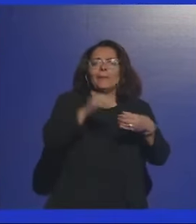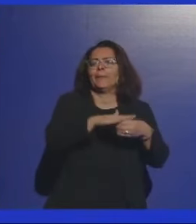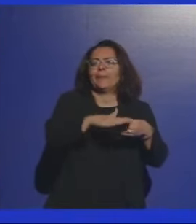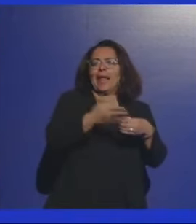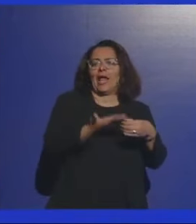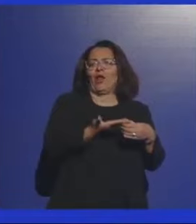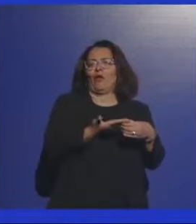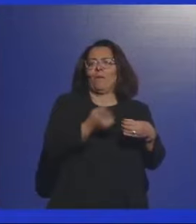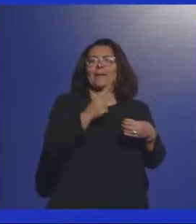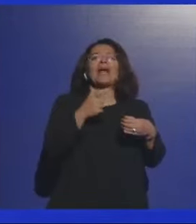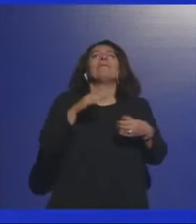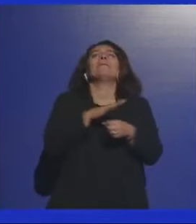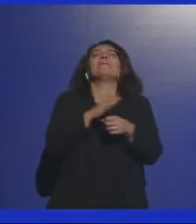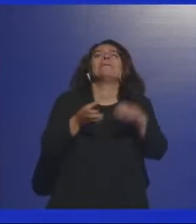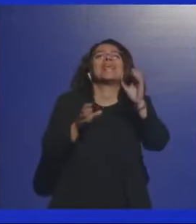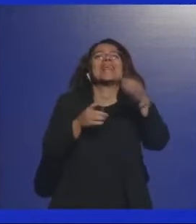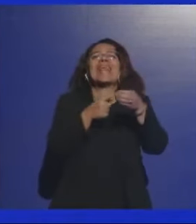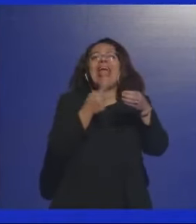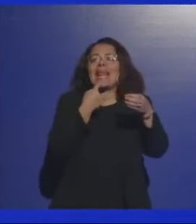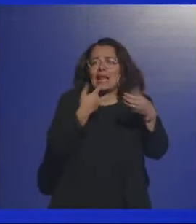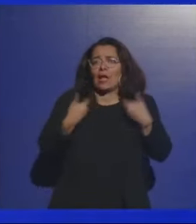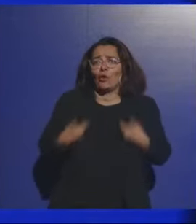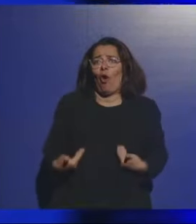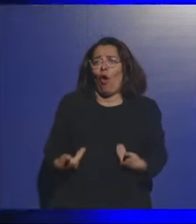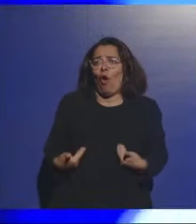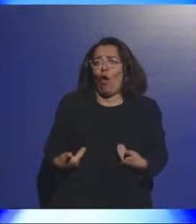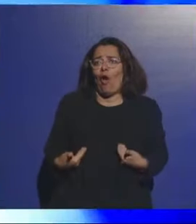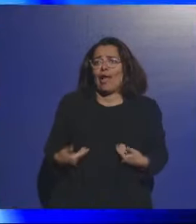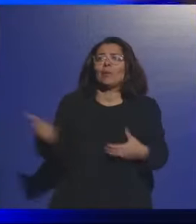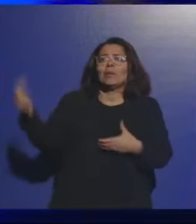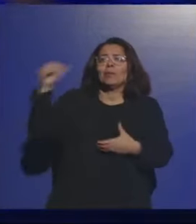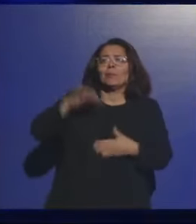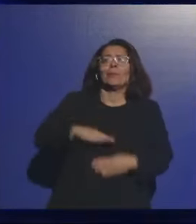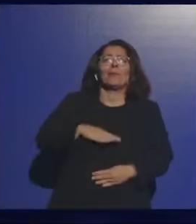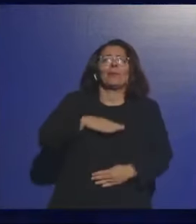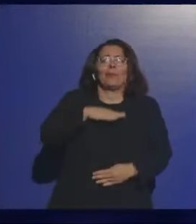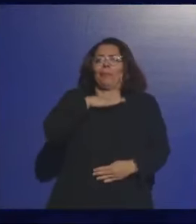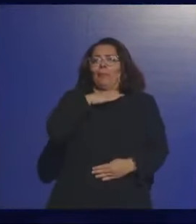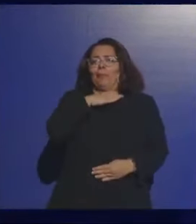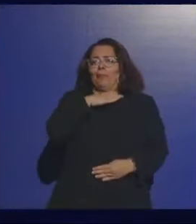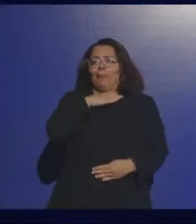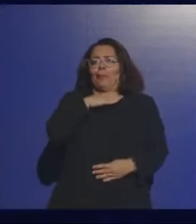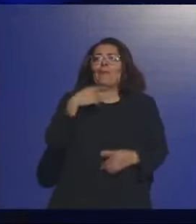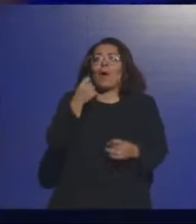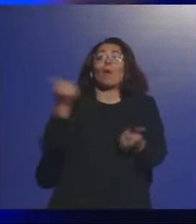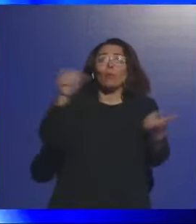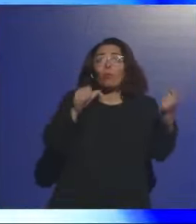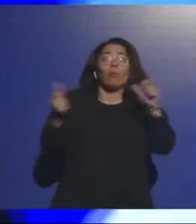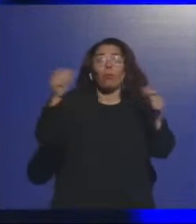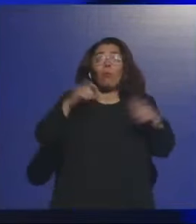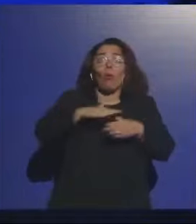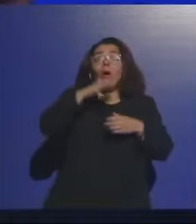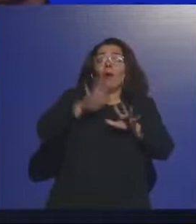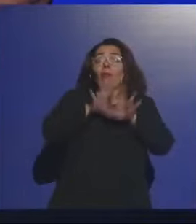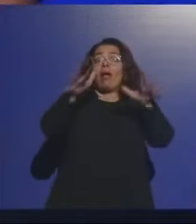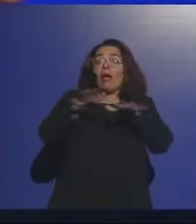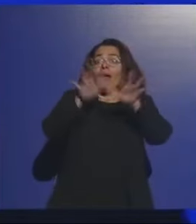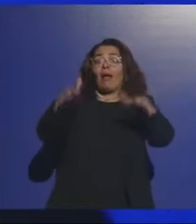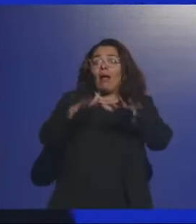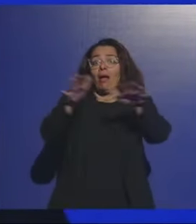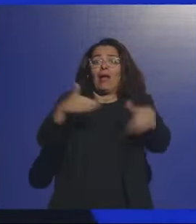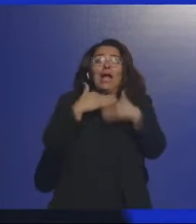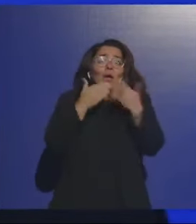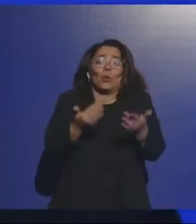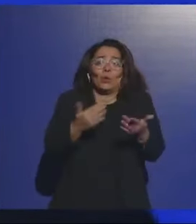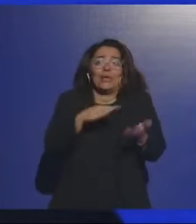quali possiamo mettere delle cose ma nelle saccocce centrali un certo numero di cose le altre non c'entrano Il problema è che viviamo in un mondo che ci illude che tutto è